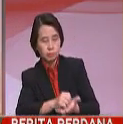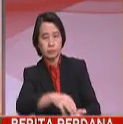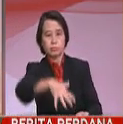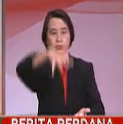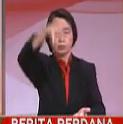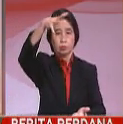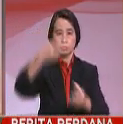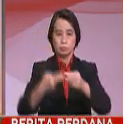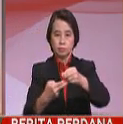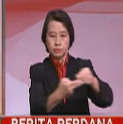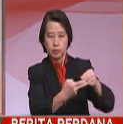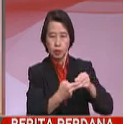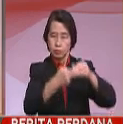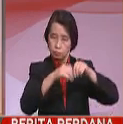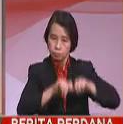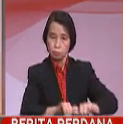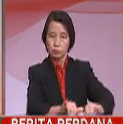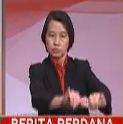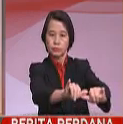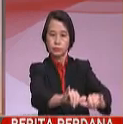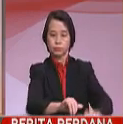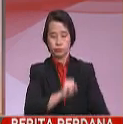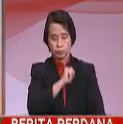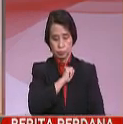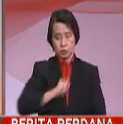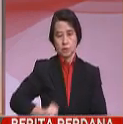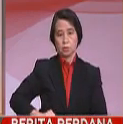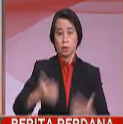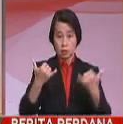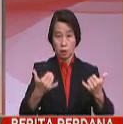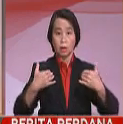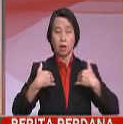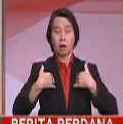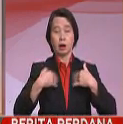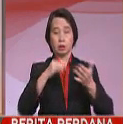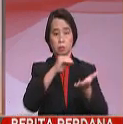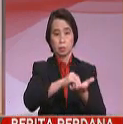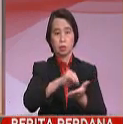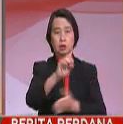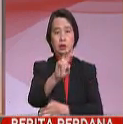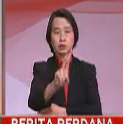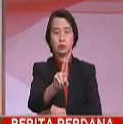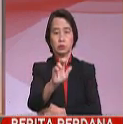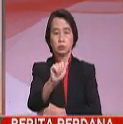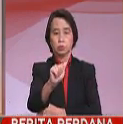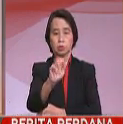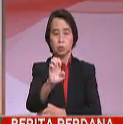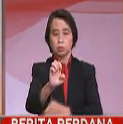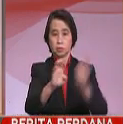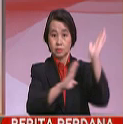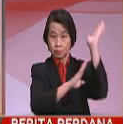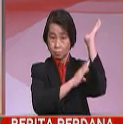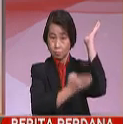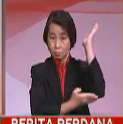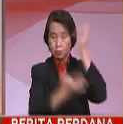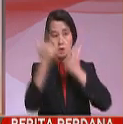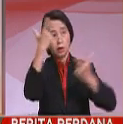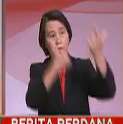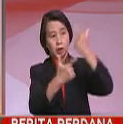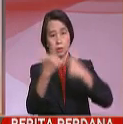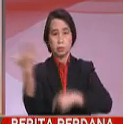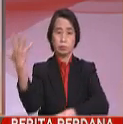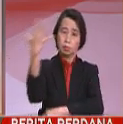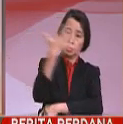dan perpaduan yang berkekalan. Al-Sultan Abdullah yang kini berada di Abu Dhabi, Emirat Arab Bersatu sempena lawatan khas